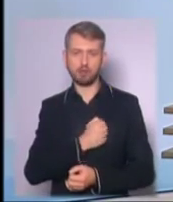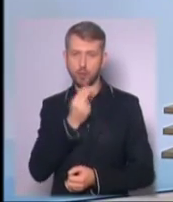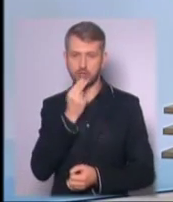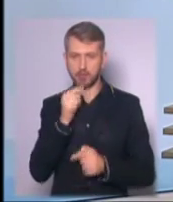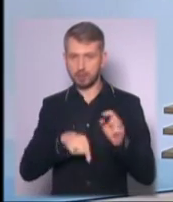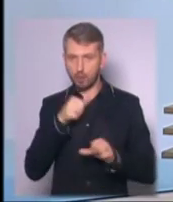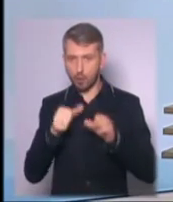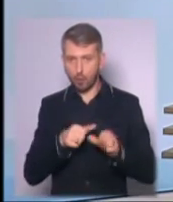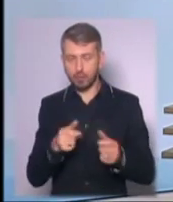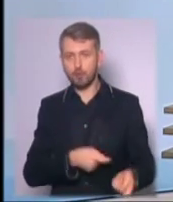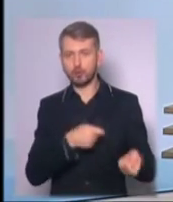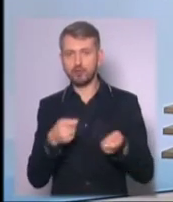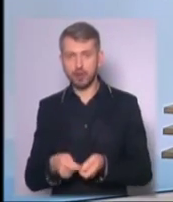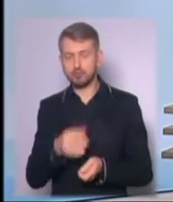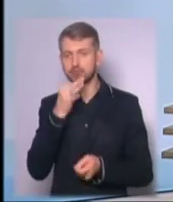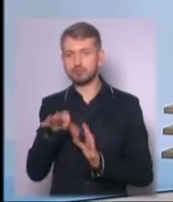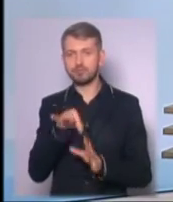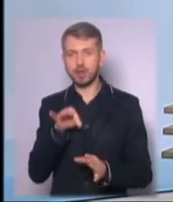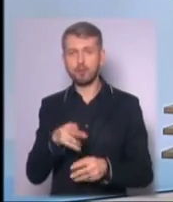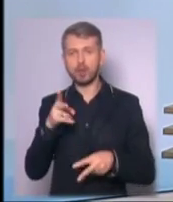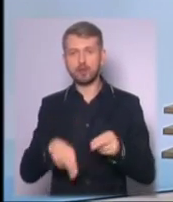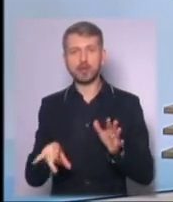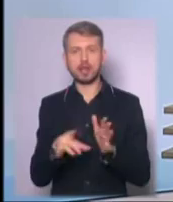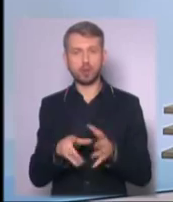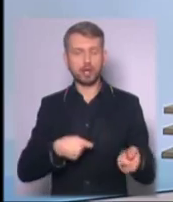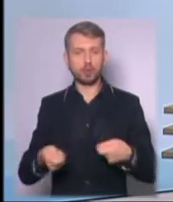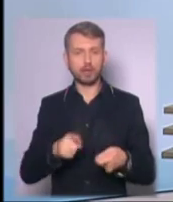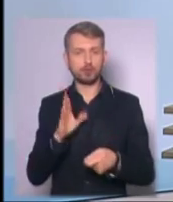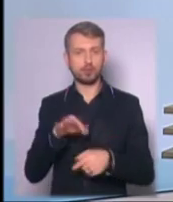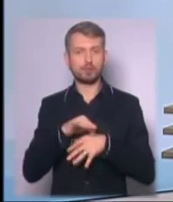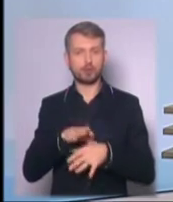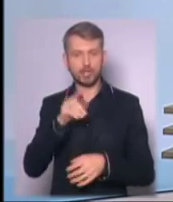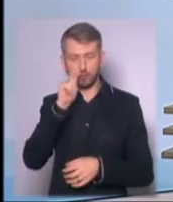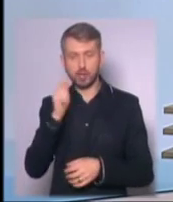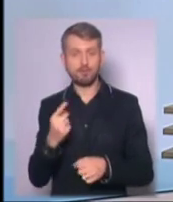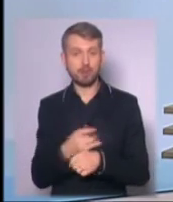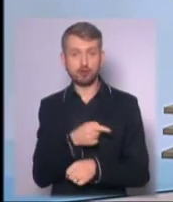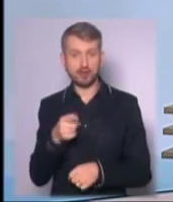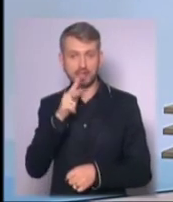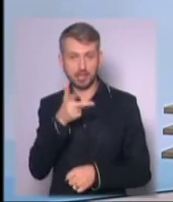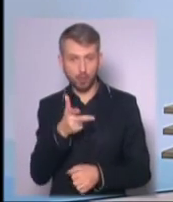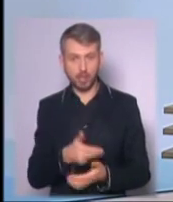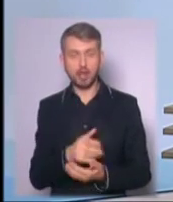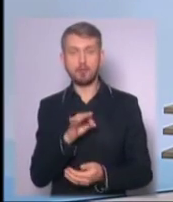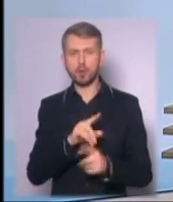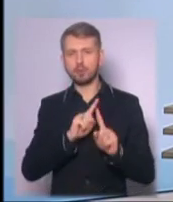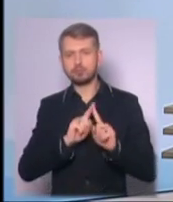року. Постачальника назвуть по завершенні електронних торгів, що проводитимуться в Україні вперше за 3 роки. Про